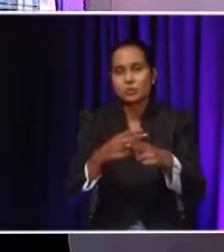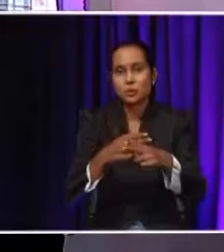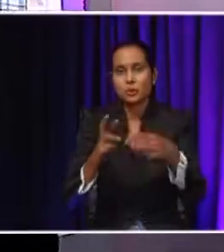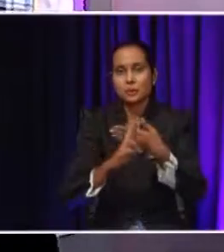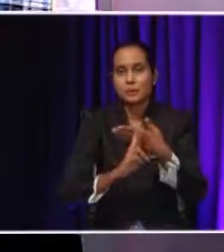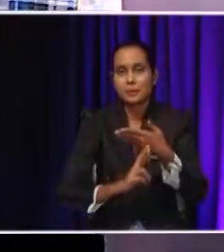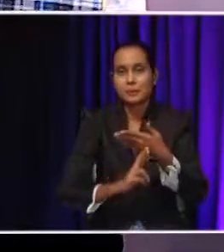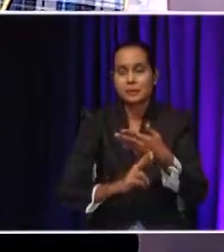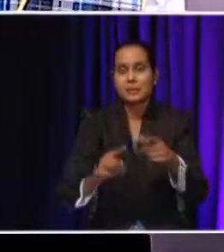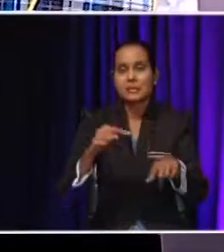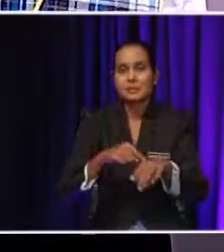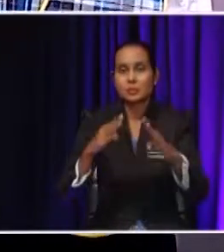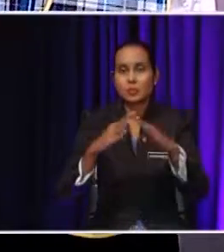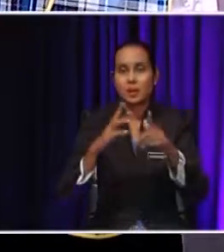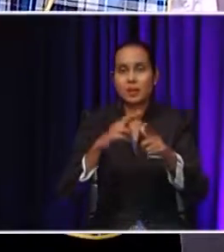di sekolah